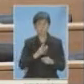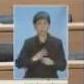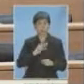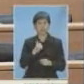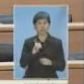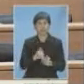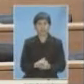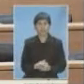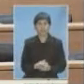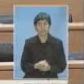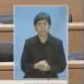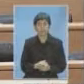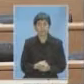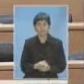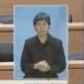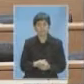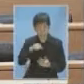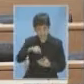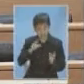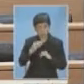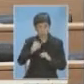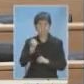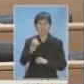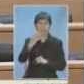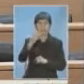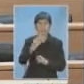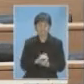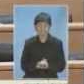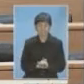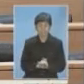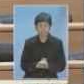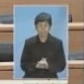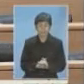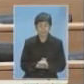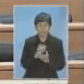ดีนะครับในสภาในห้องประชุมเนี่ยมีอยู่4เรือน